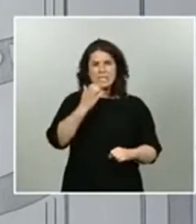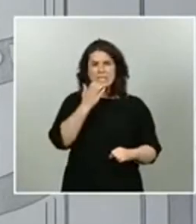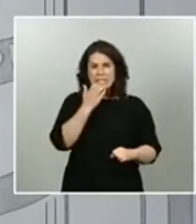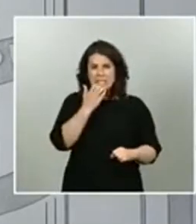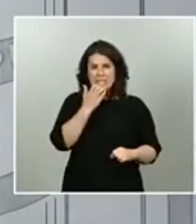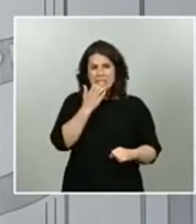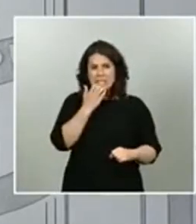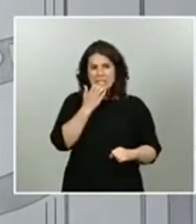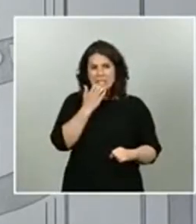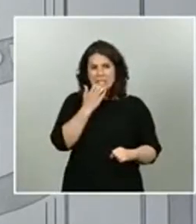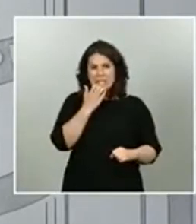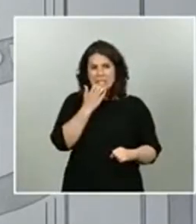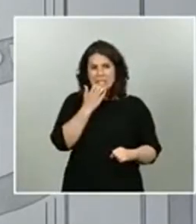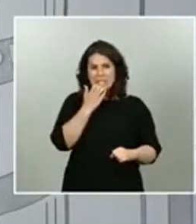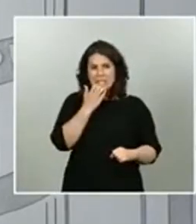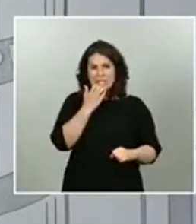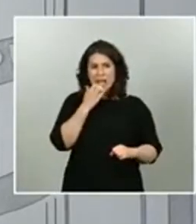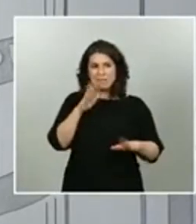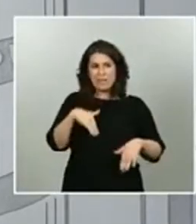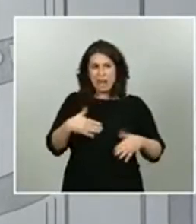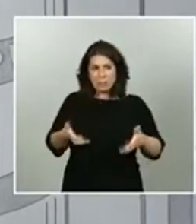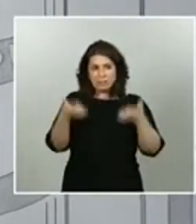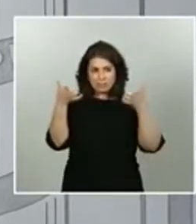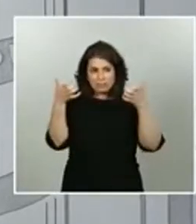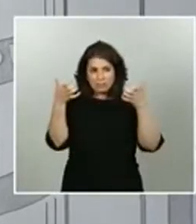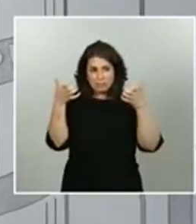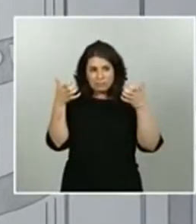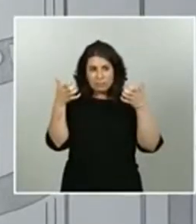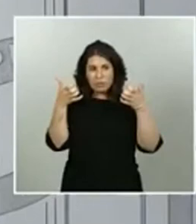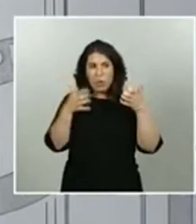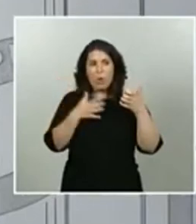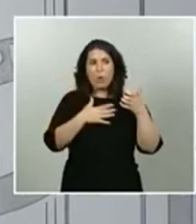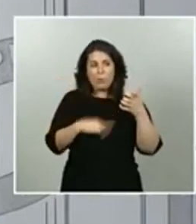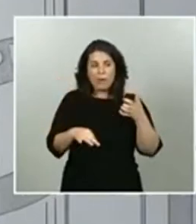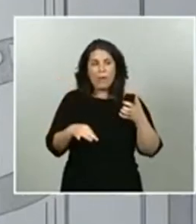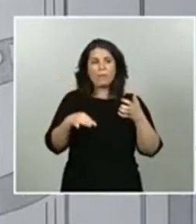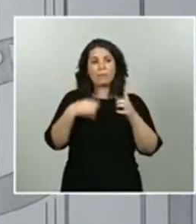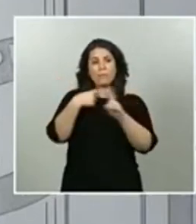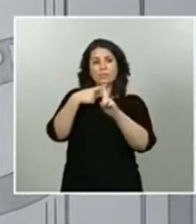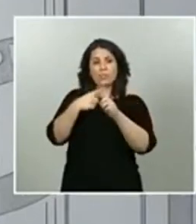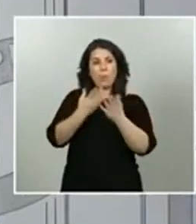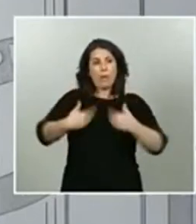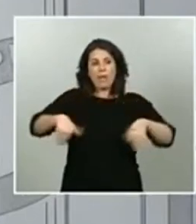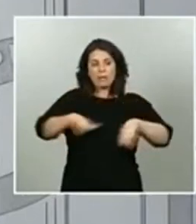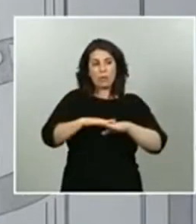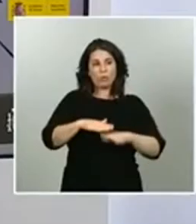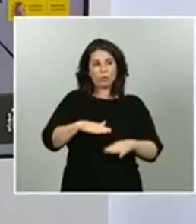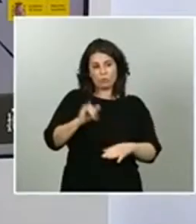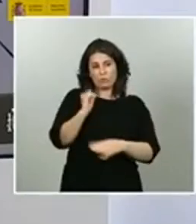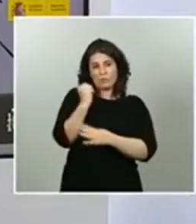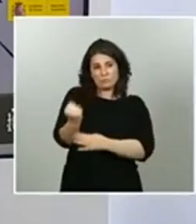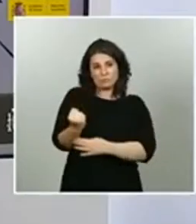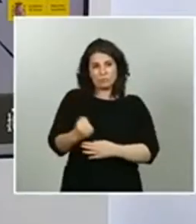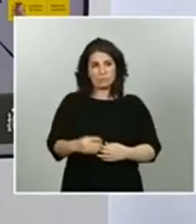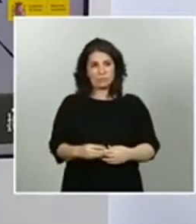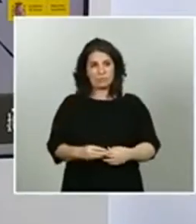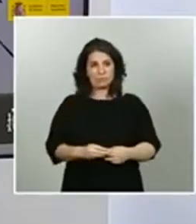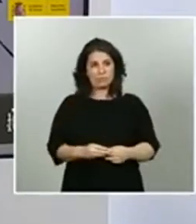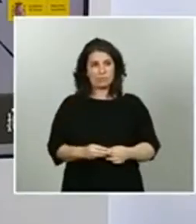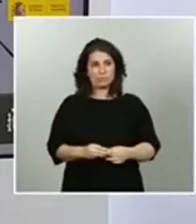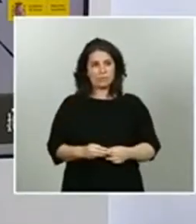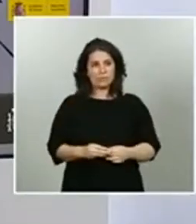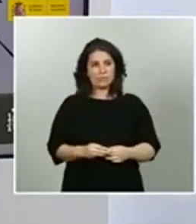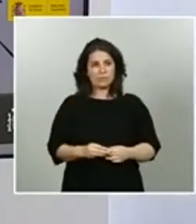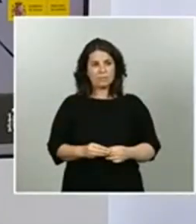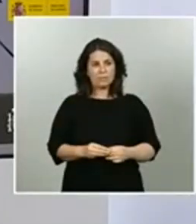bene nell'interesse di tutti. Quindi sicuramente redundare in beneficio di tutti, así que seguramente sì, vamos a apoyarla. Ora, per parte